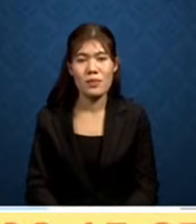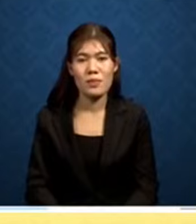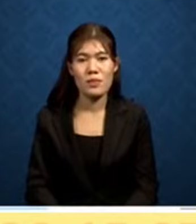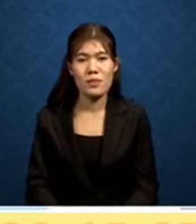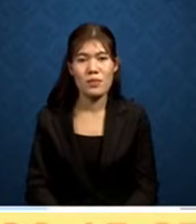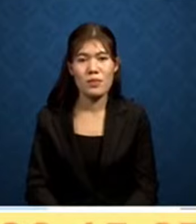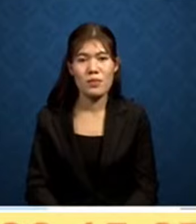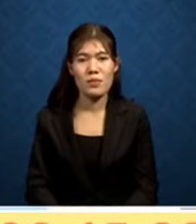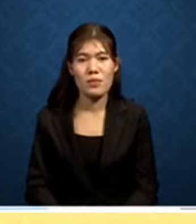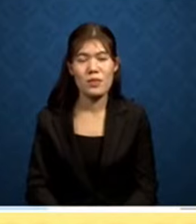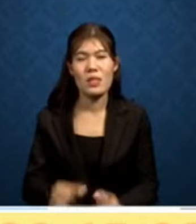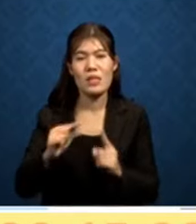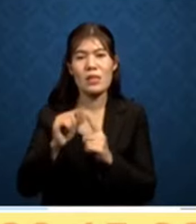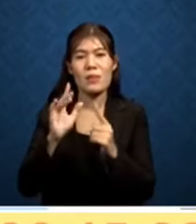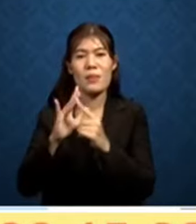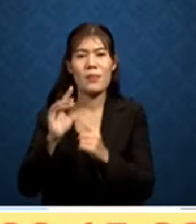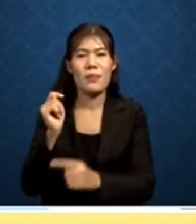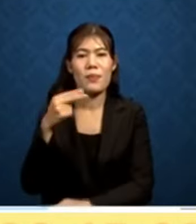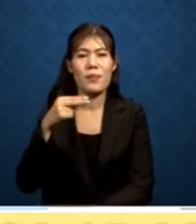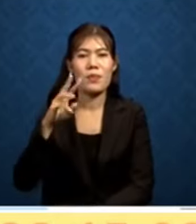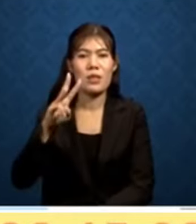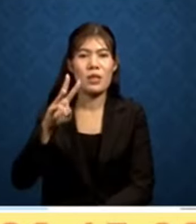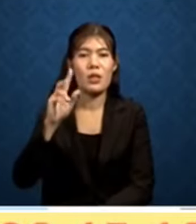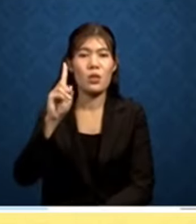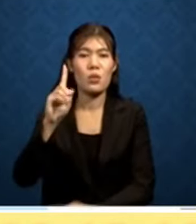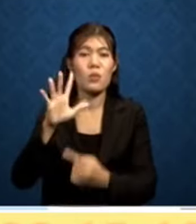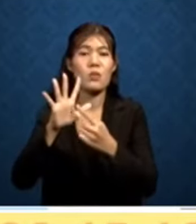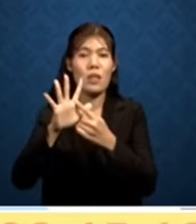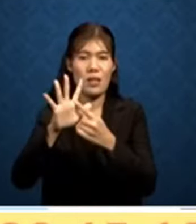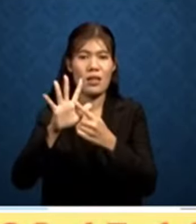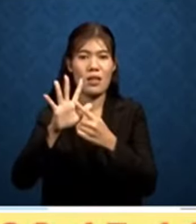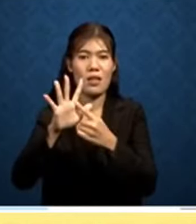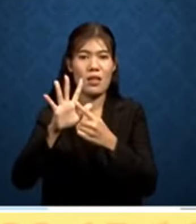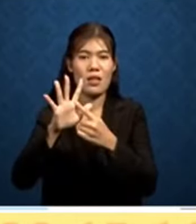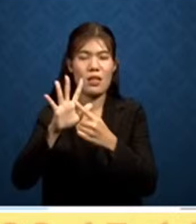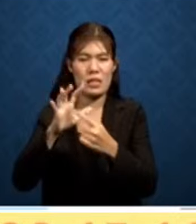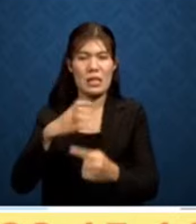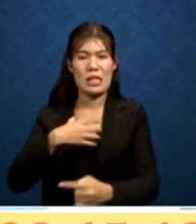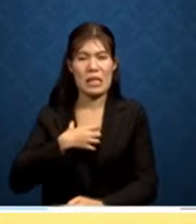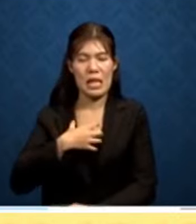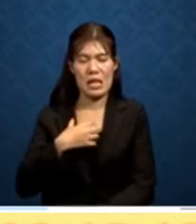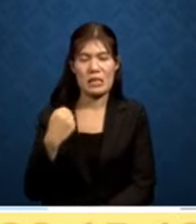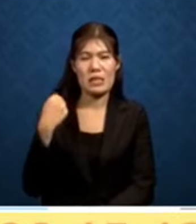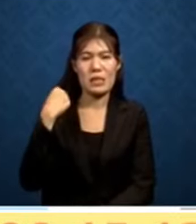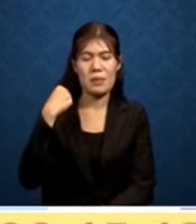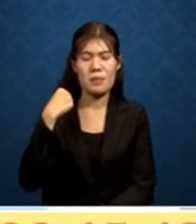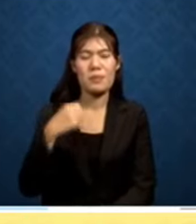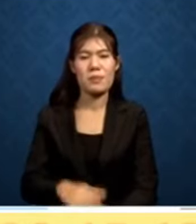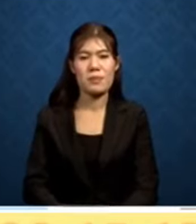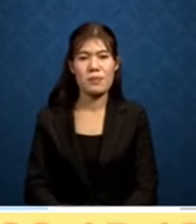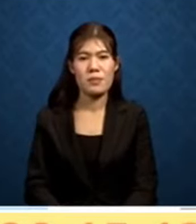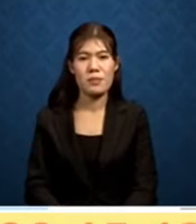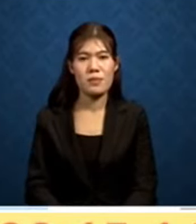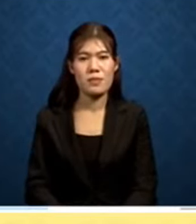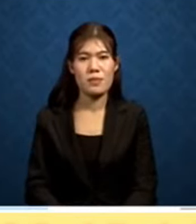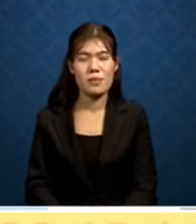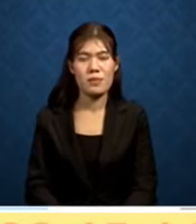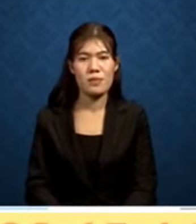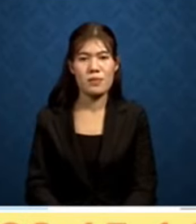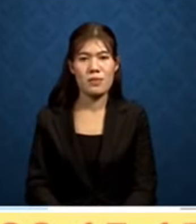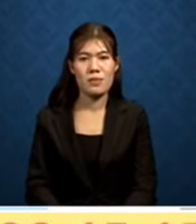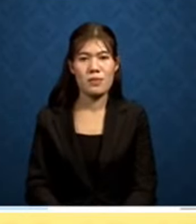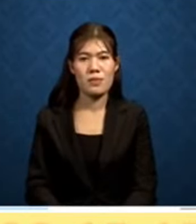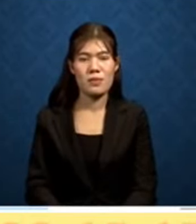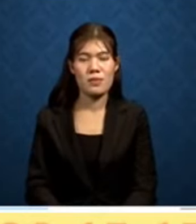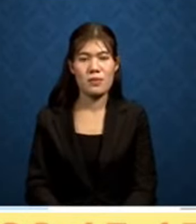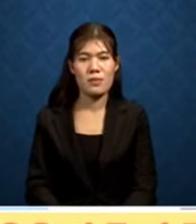าพวกนี้มนหายตัวไมากเลยผมอยากใหท่านจริงจังถ้าเมอไรหัวไม่สายหางก็